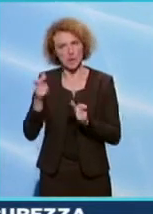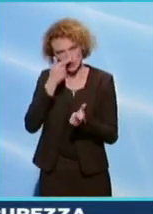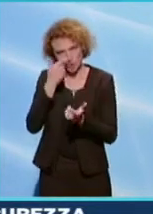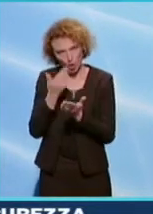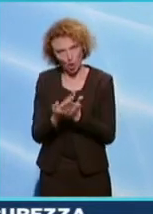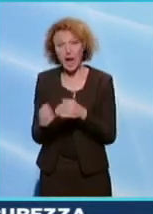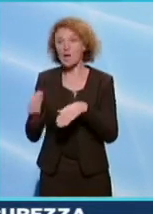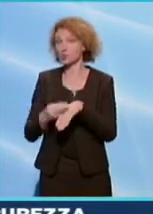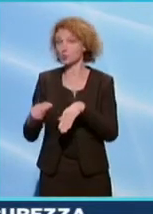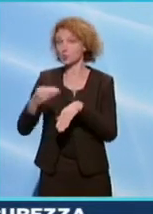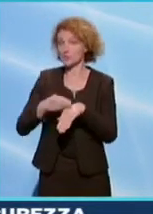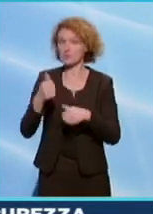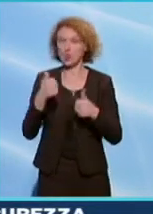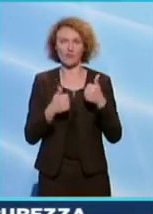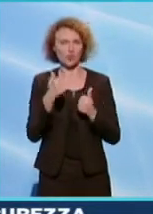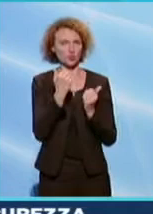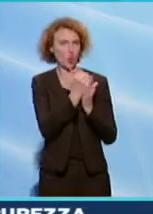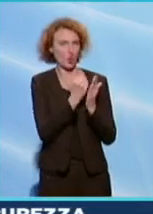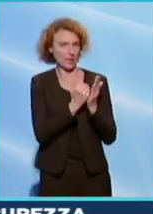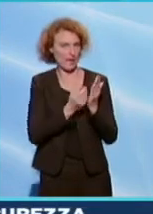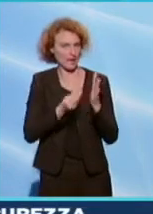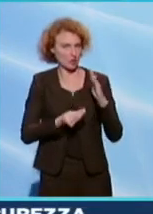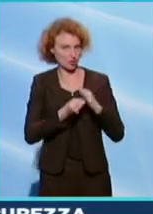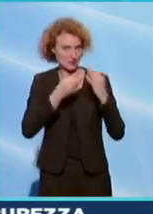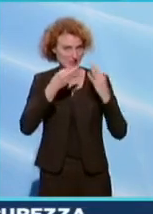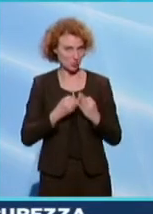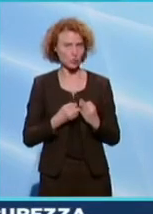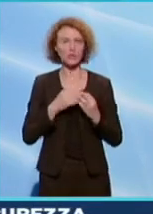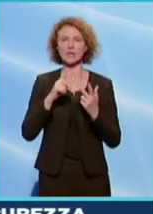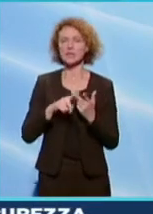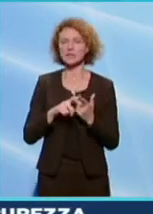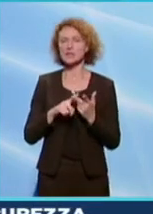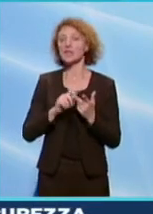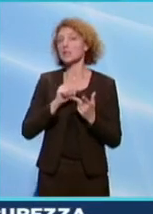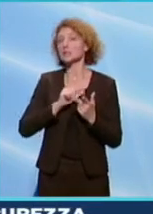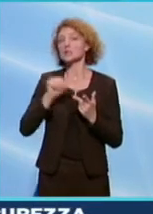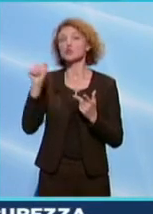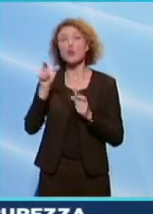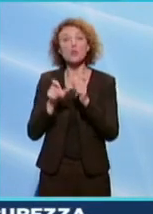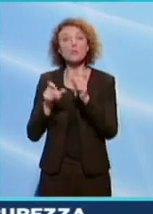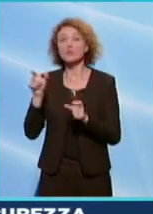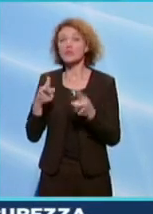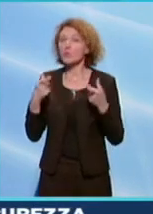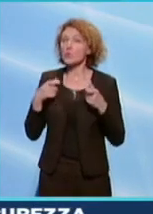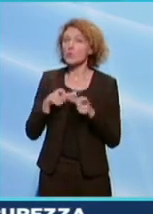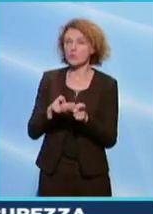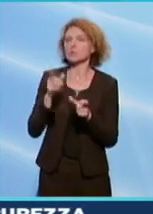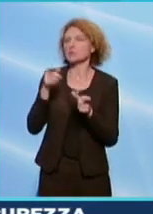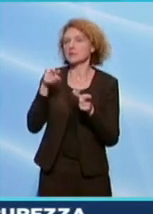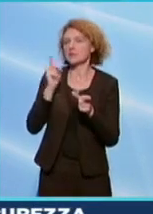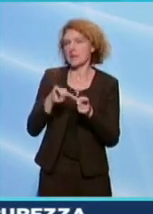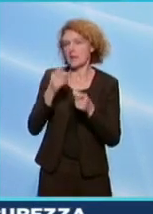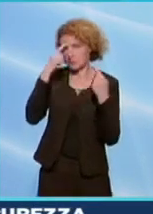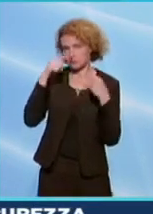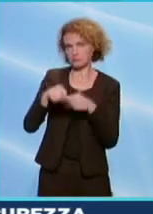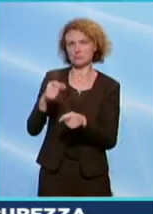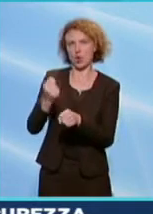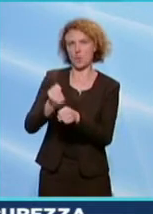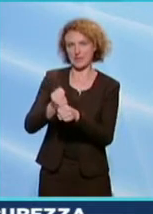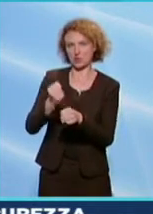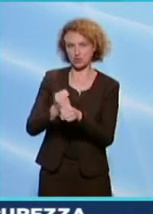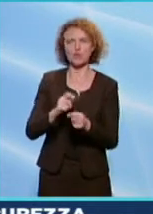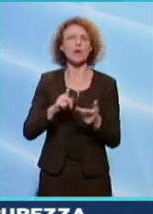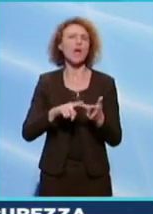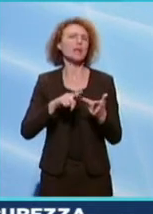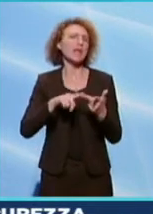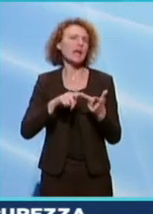all'organico della tabella di sicurezza di esercizio dell'anno e dedicato esclusivamente lo svolgimento di tali operazioni che sia stato pagato il corrispettivo